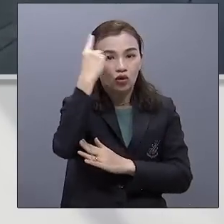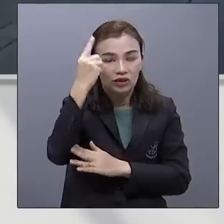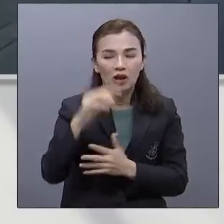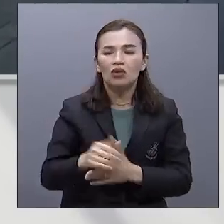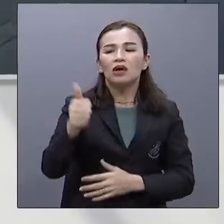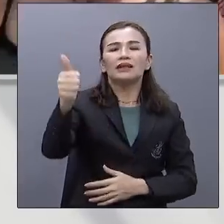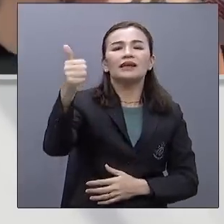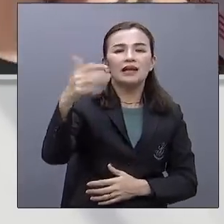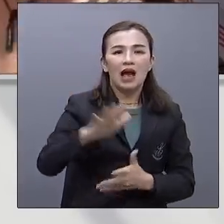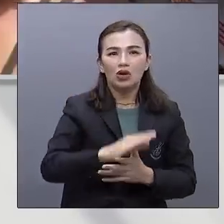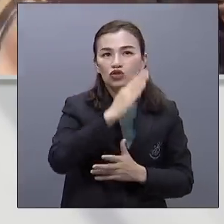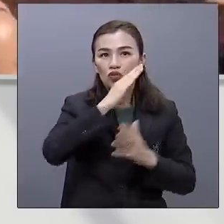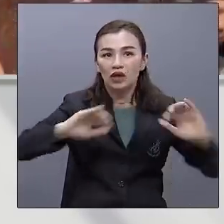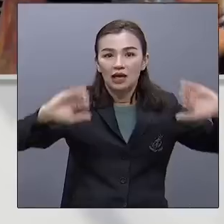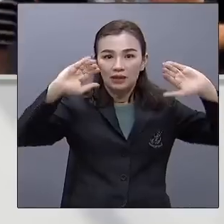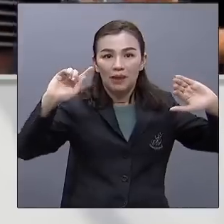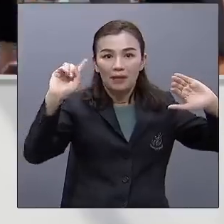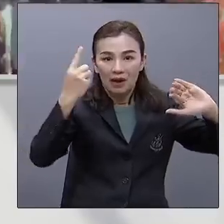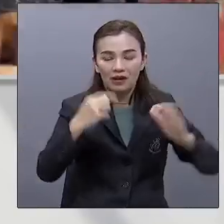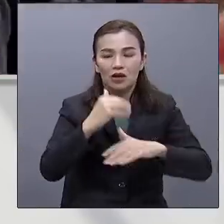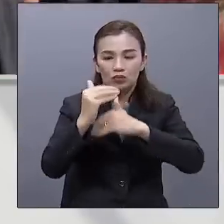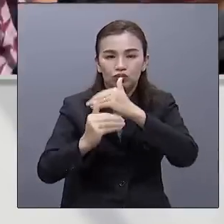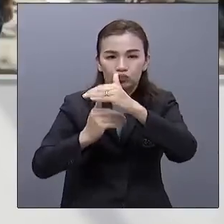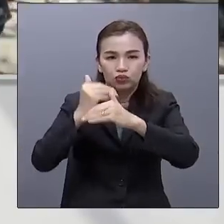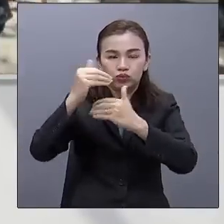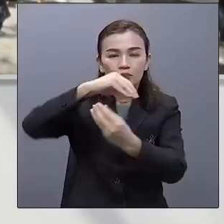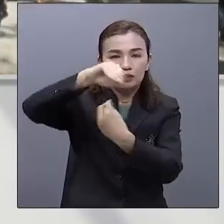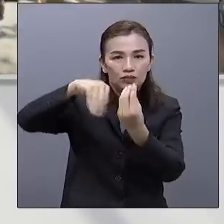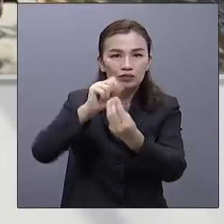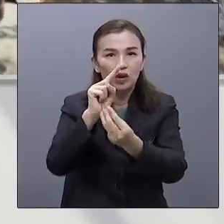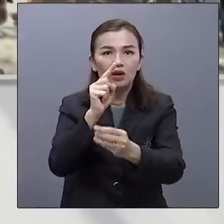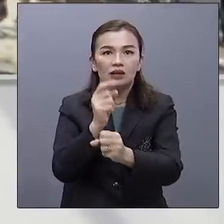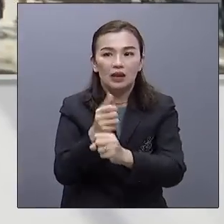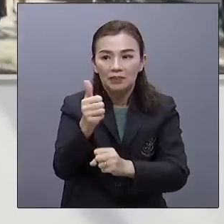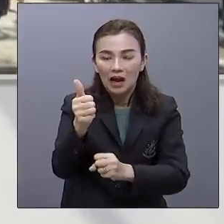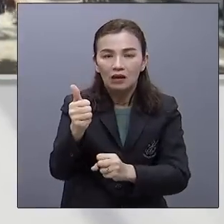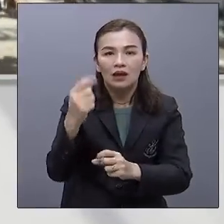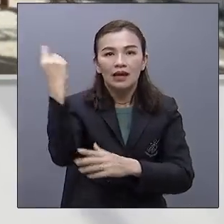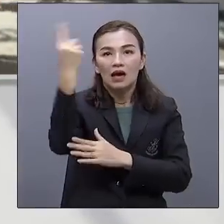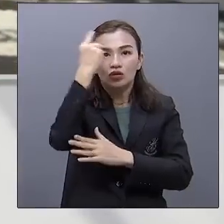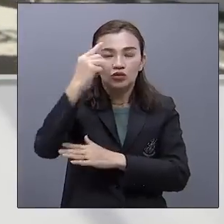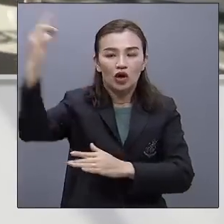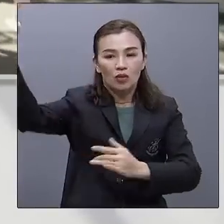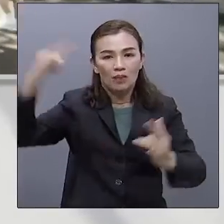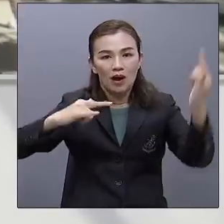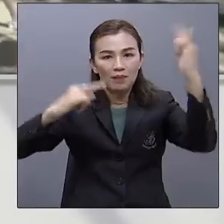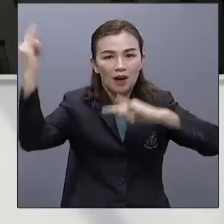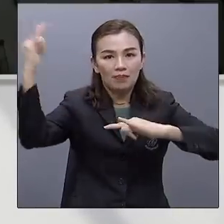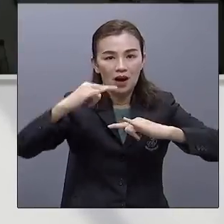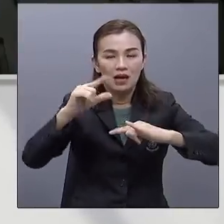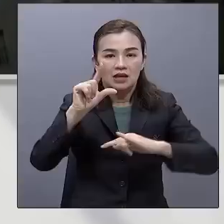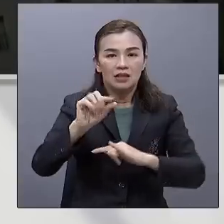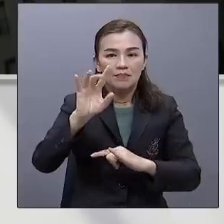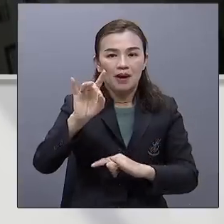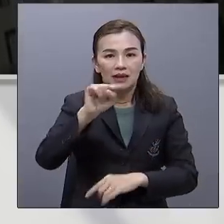คะถ้ามีรัฐบาลใหม่เข้ามาแล้วมาช่วยเดินหน้ากระตุ้นต่อก็น่าจะทำให้เห็นยอดนักท่องเที่ยวที่สูงขึ้น